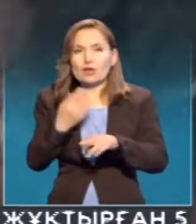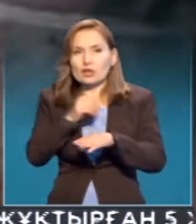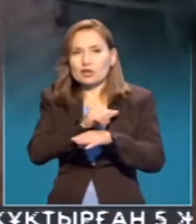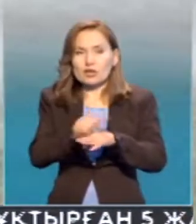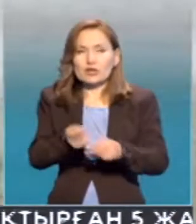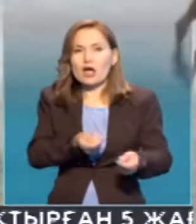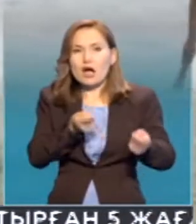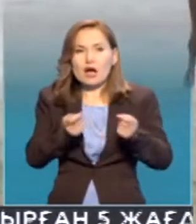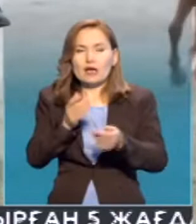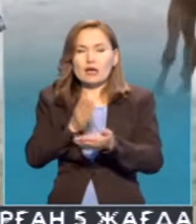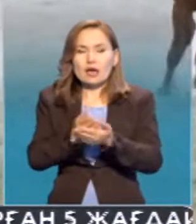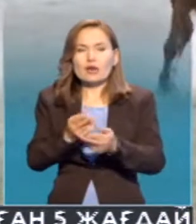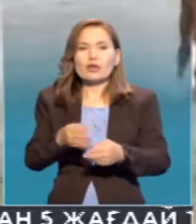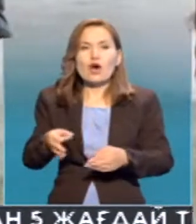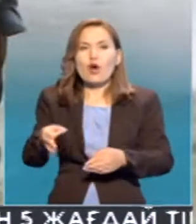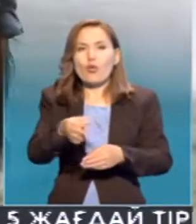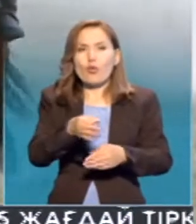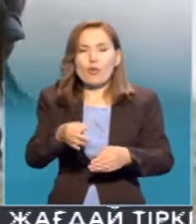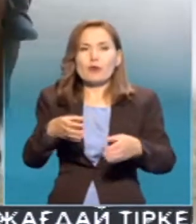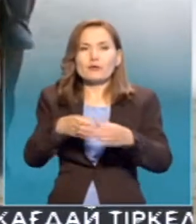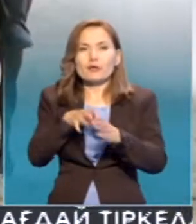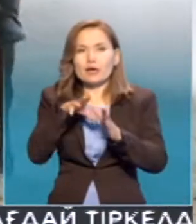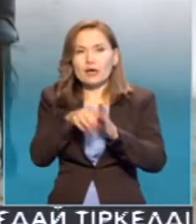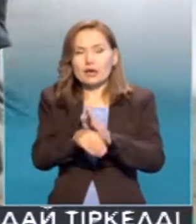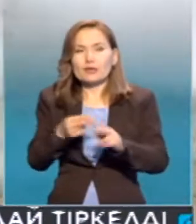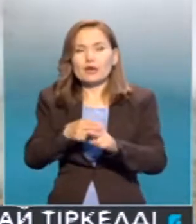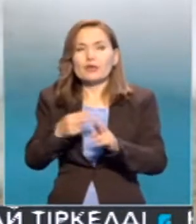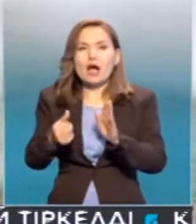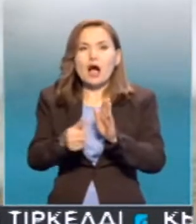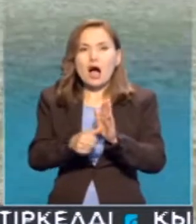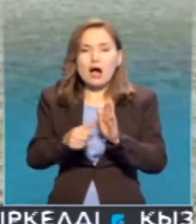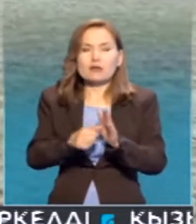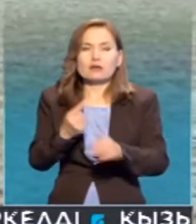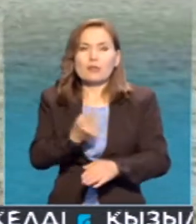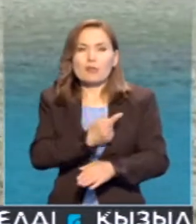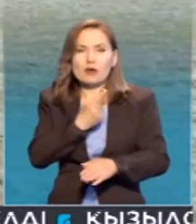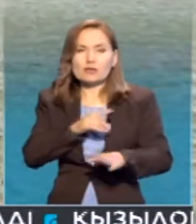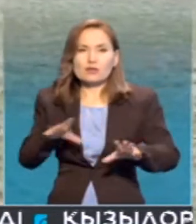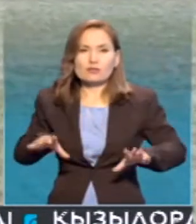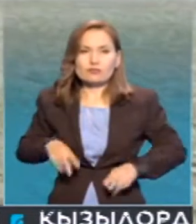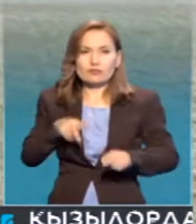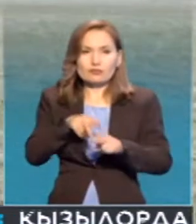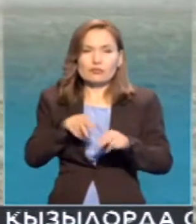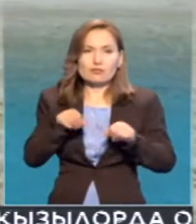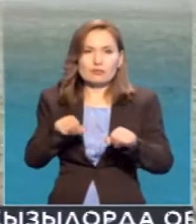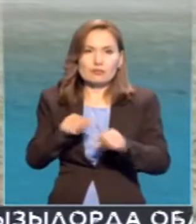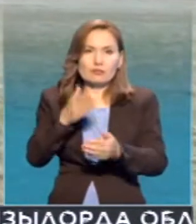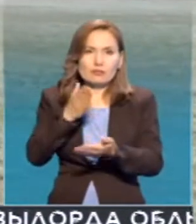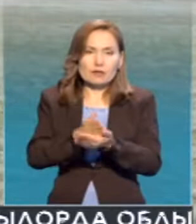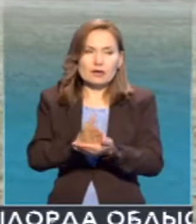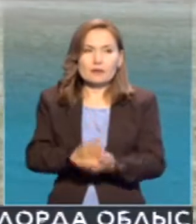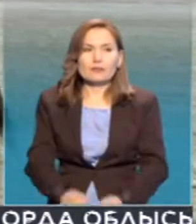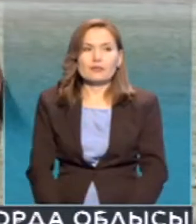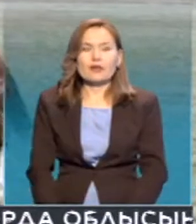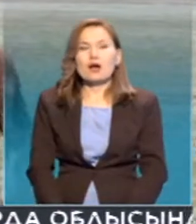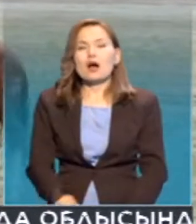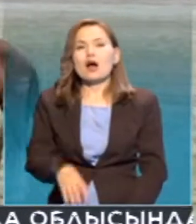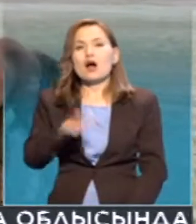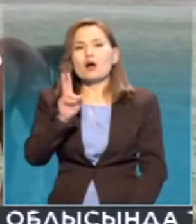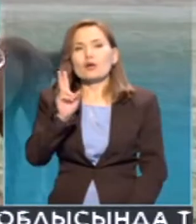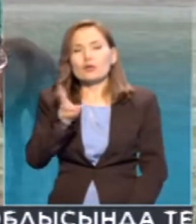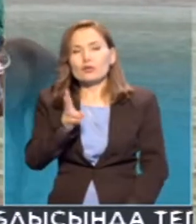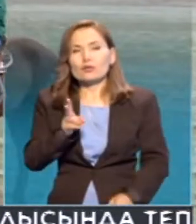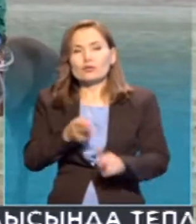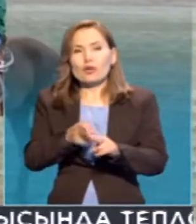келеді. Қазір облыс құрамасында тек осы ауданның өзінен 6 көкпаршы бар. Қазақшылдығы мықты, әйтеуір өзін ұлтын сүйген азаматтардың